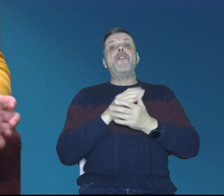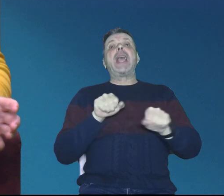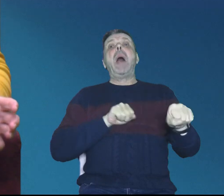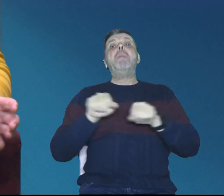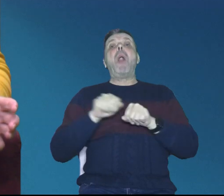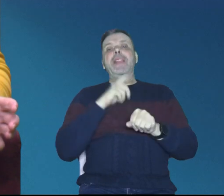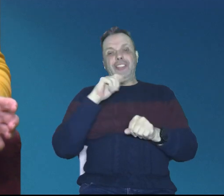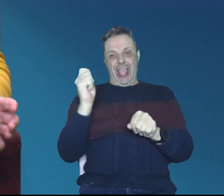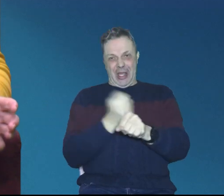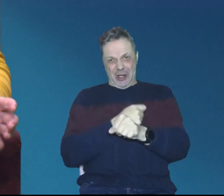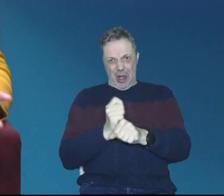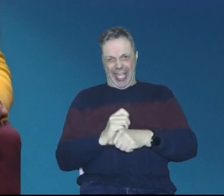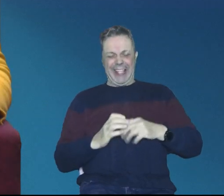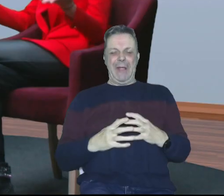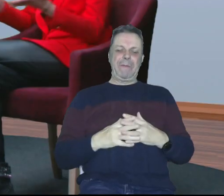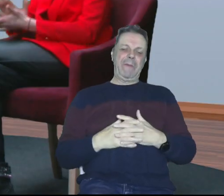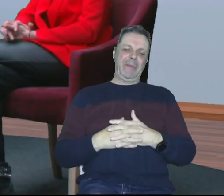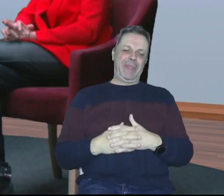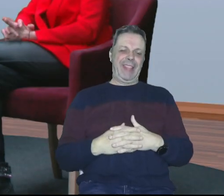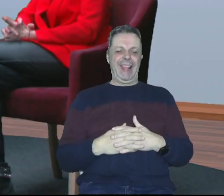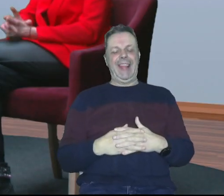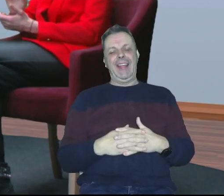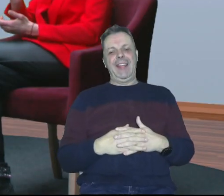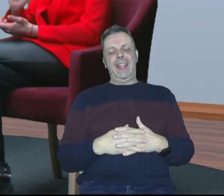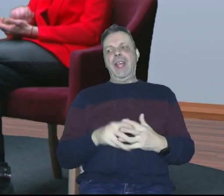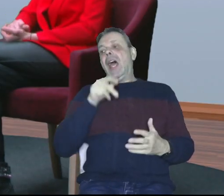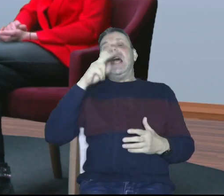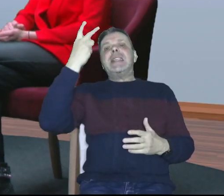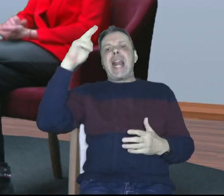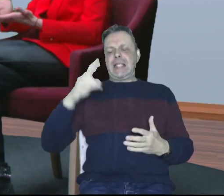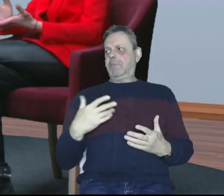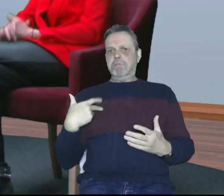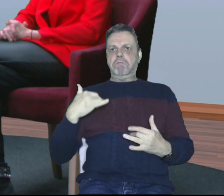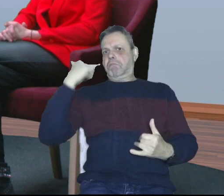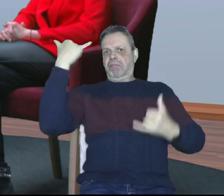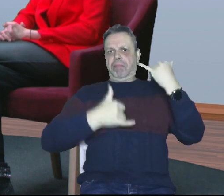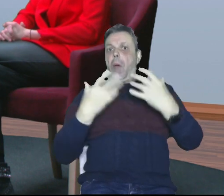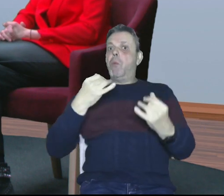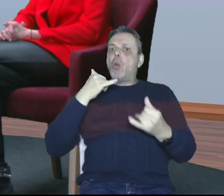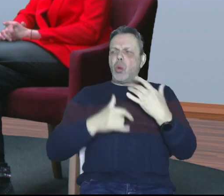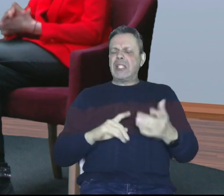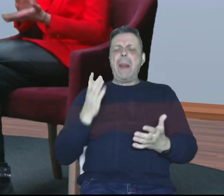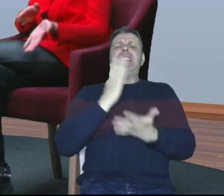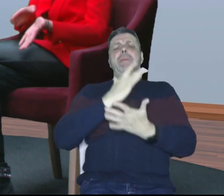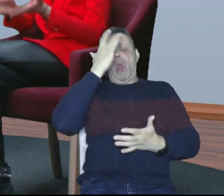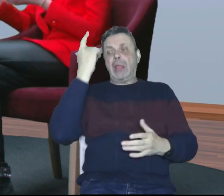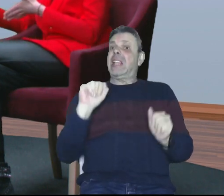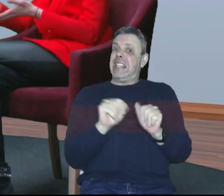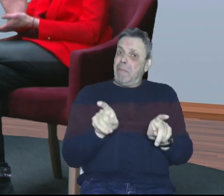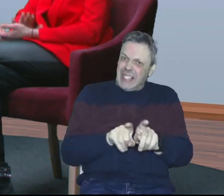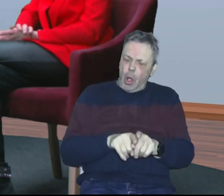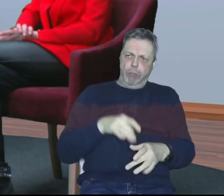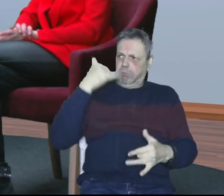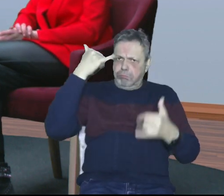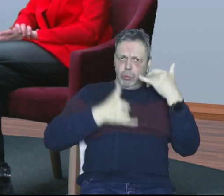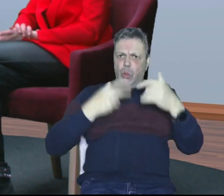uvijek politički korektne. Vrckave naše Kolumbine. Što se tiče stranaca, mi imamo puno turista, to vidimo ne samo ljeti, nego sada